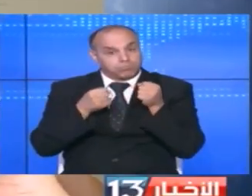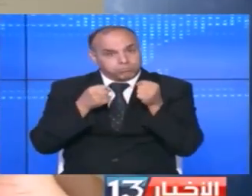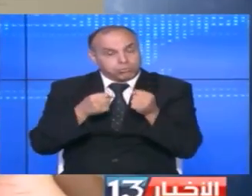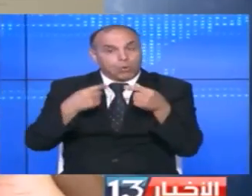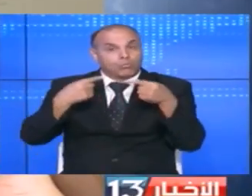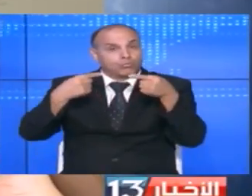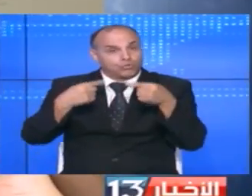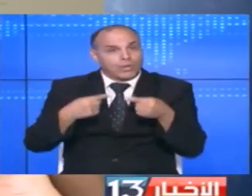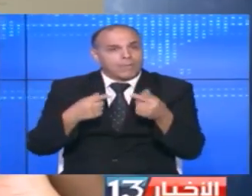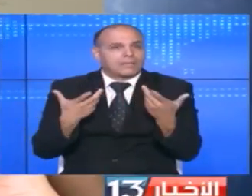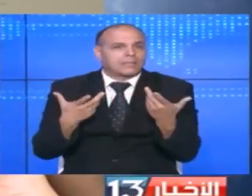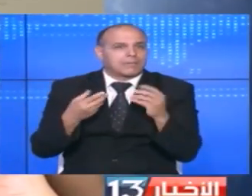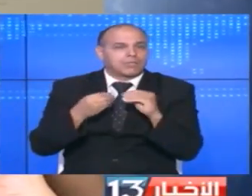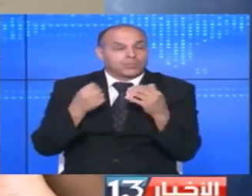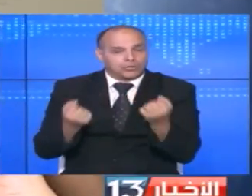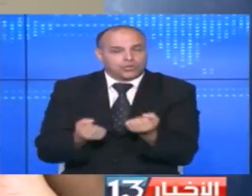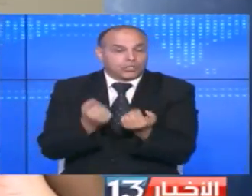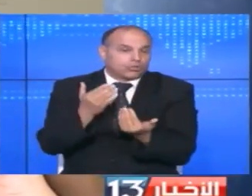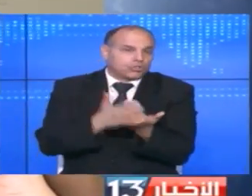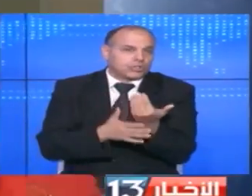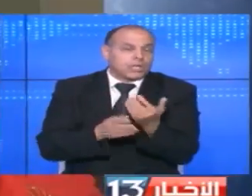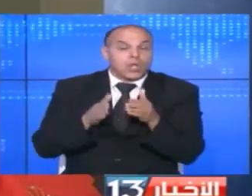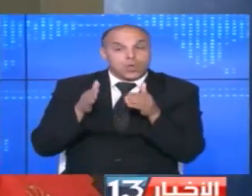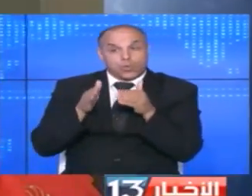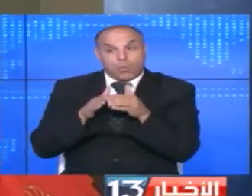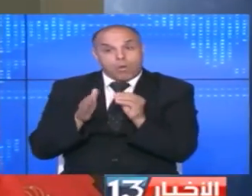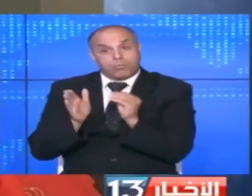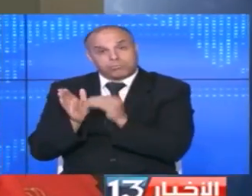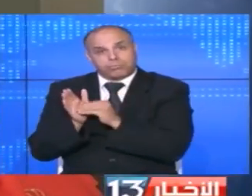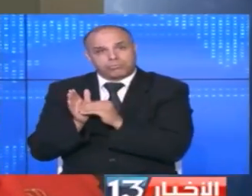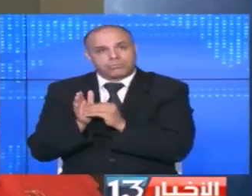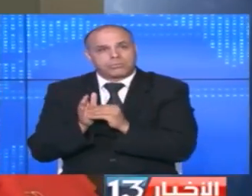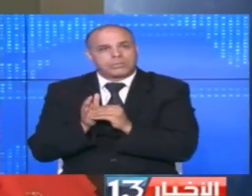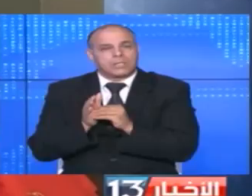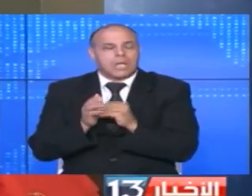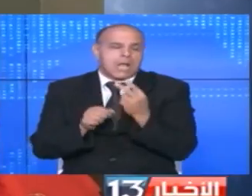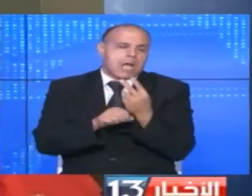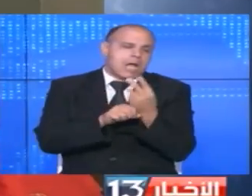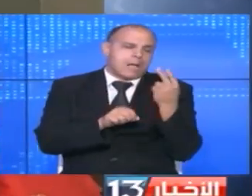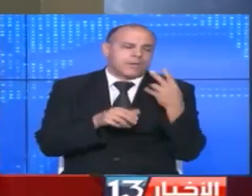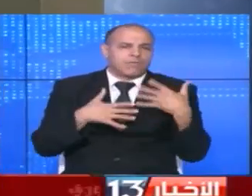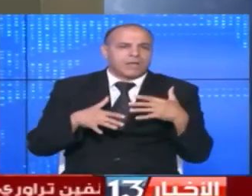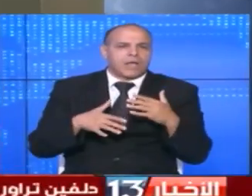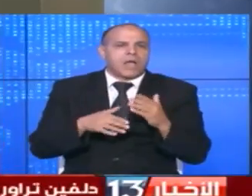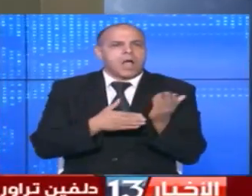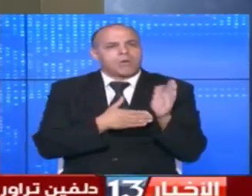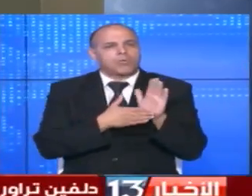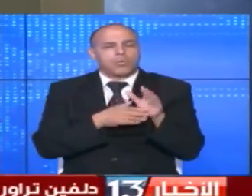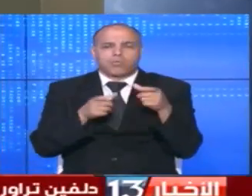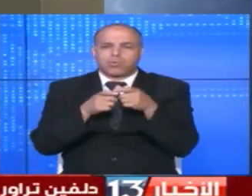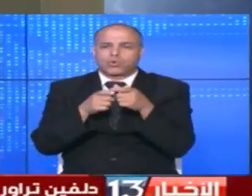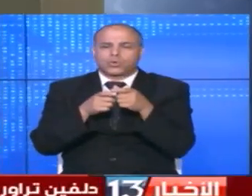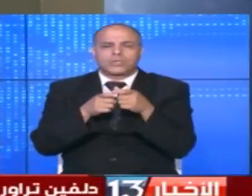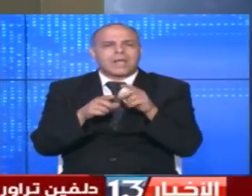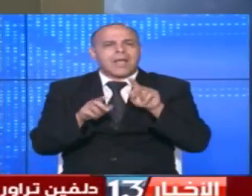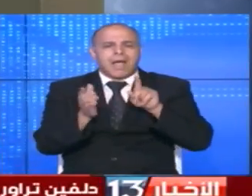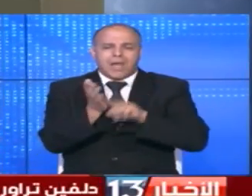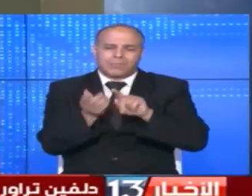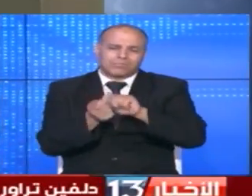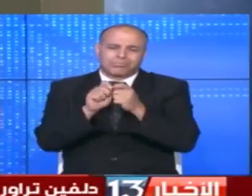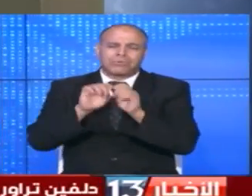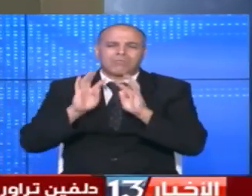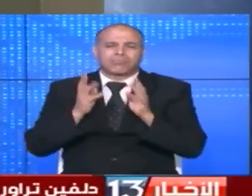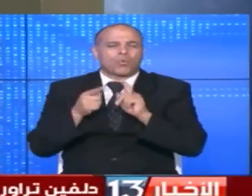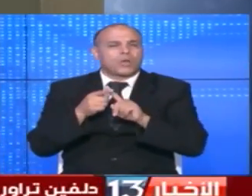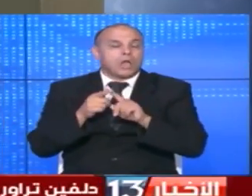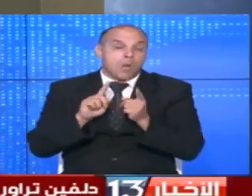اه اه ها النشاط الجديد المطلوب منها خلال السنتين الماضيتين عرفت عديد البلدان تنقيحات تشريعيه ولكن